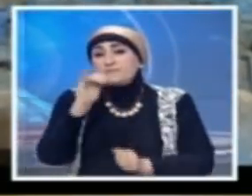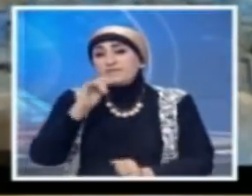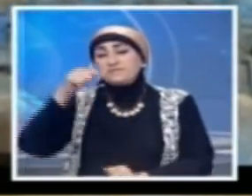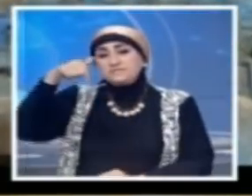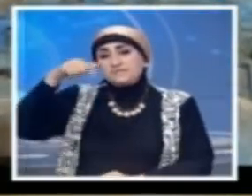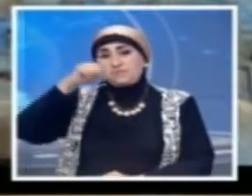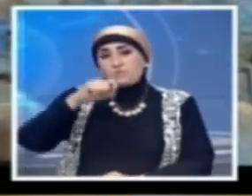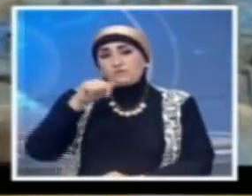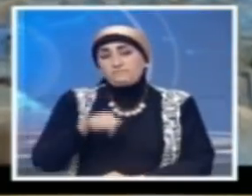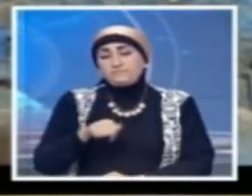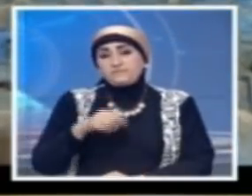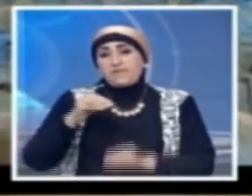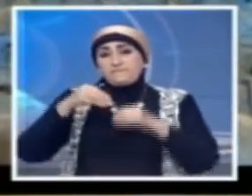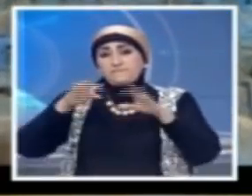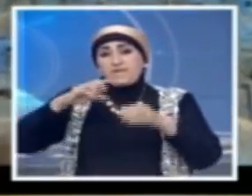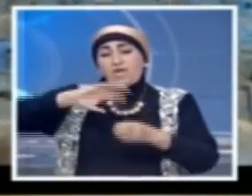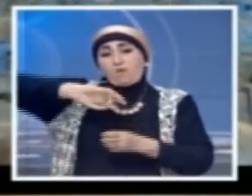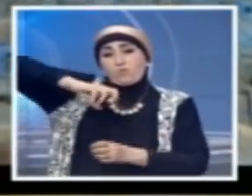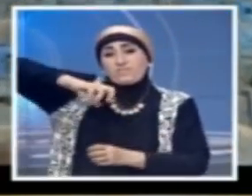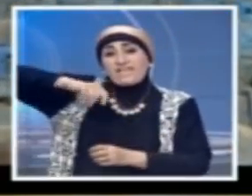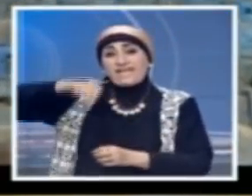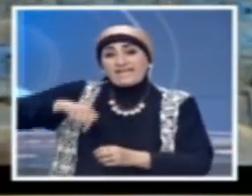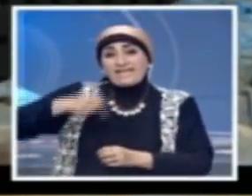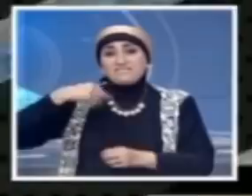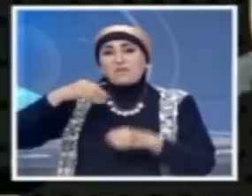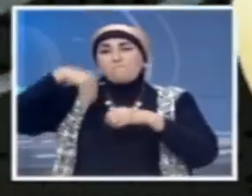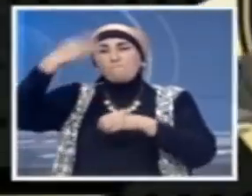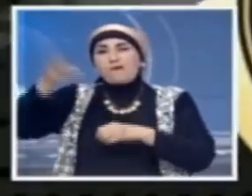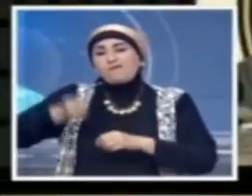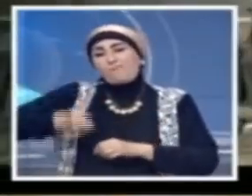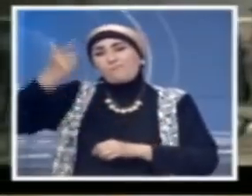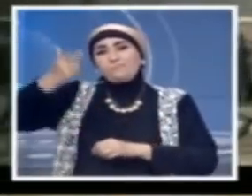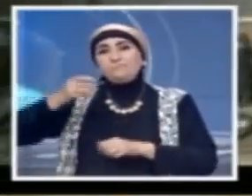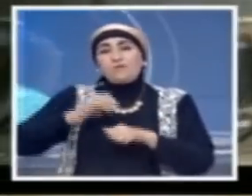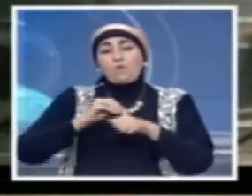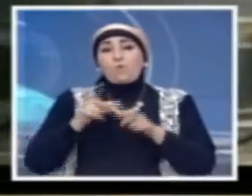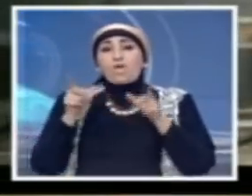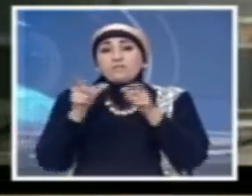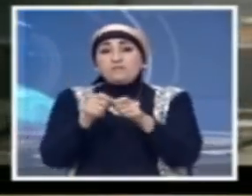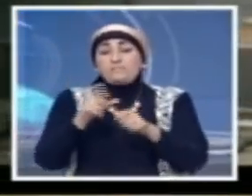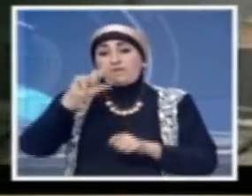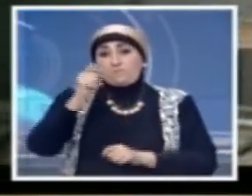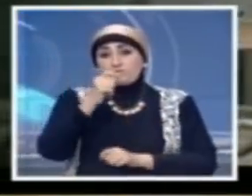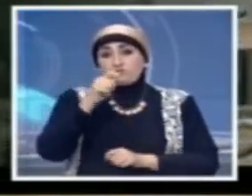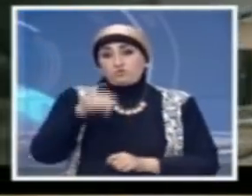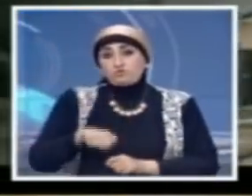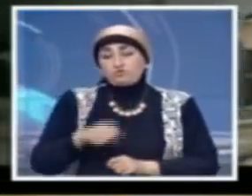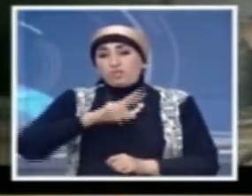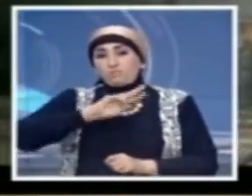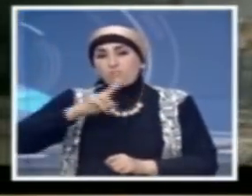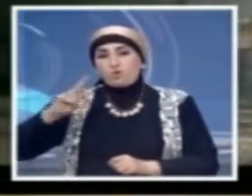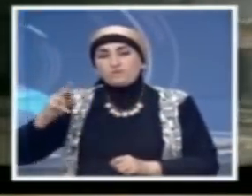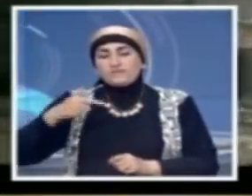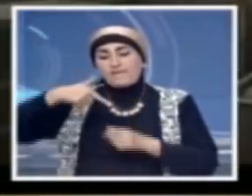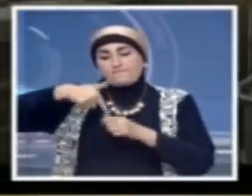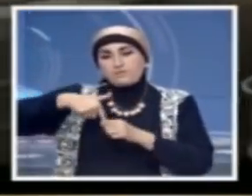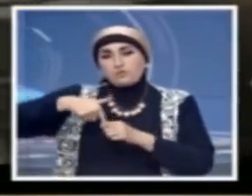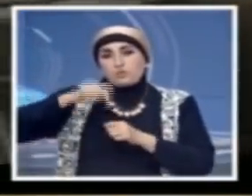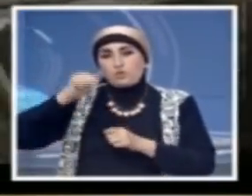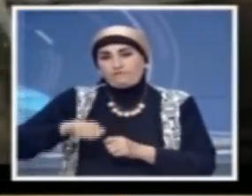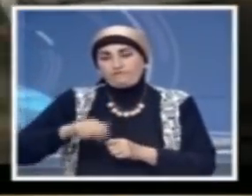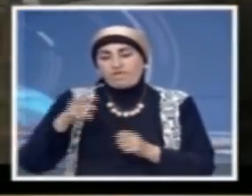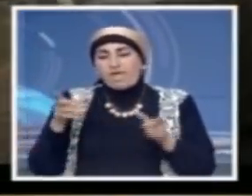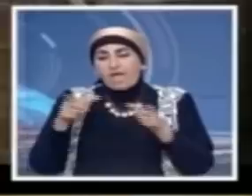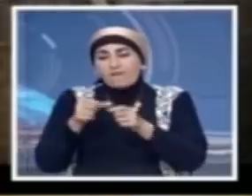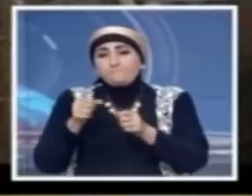156 قضية بيع اسطوانات بوتاجاز في السوق السوداء، وضبط 15 قضية مواد بترولية